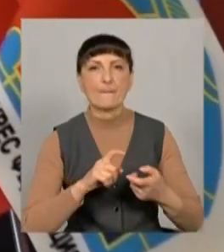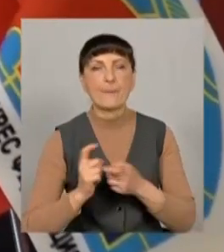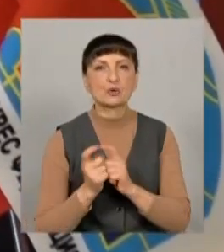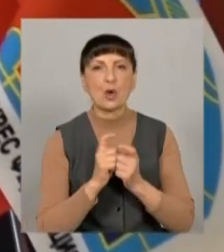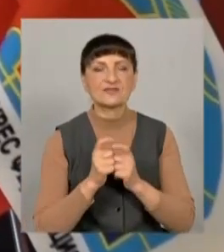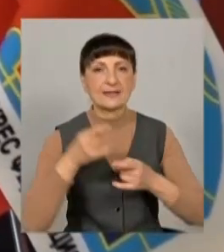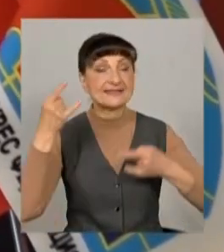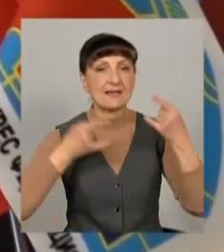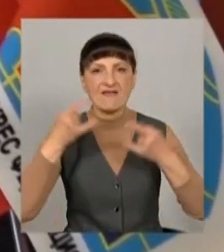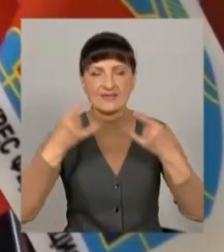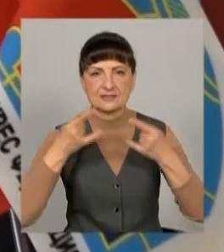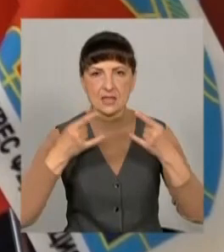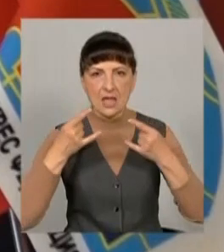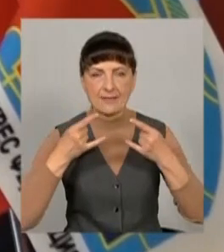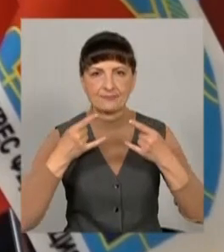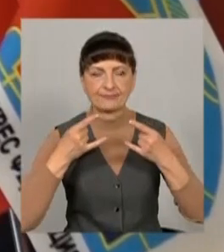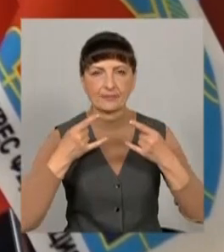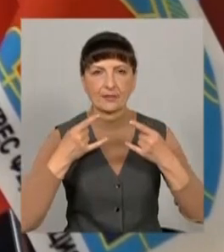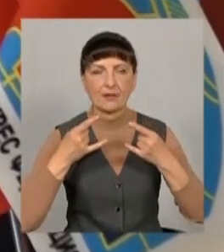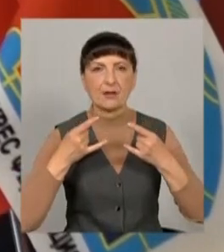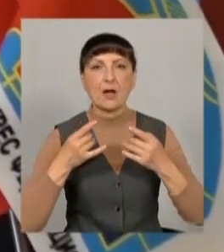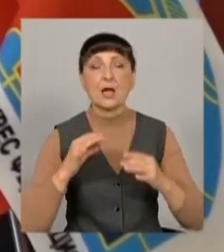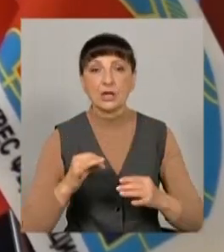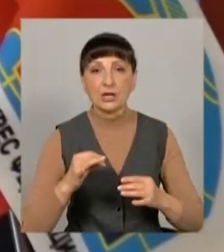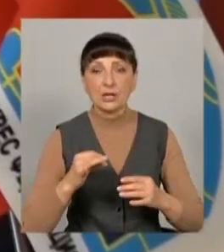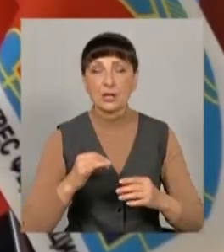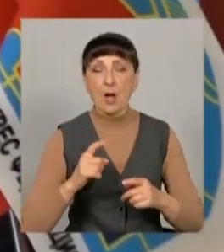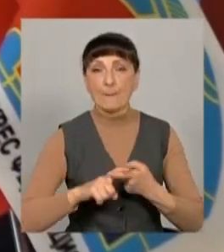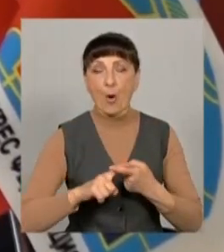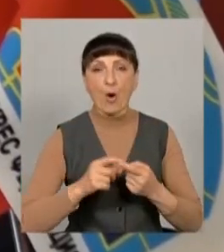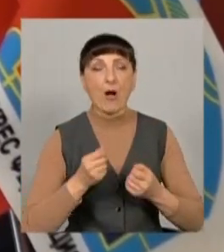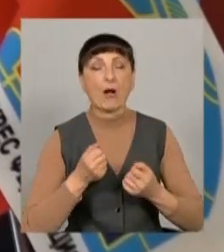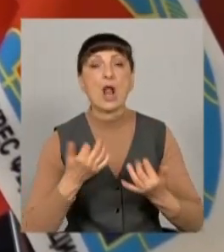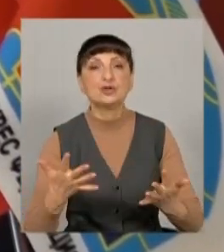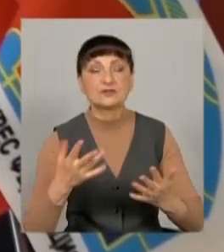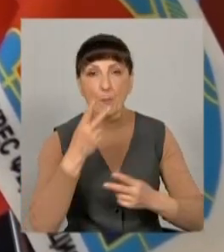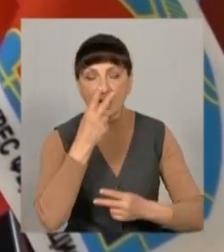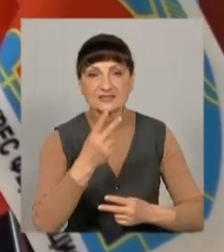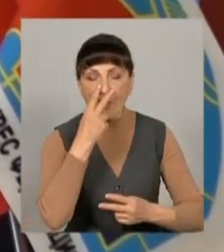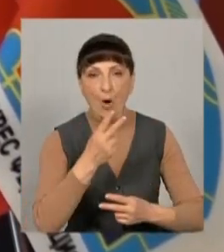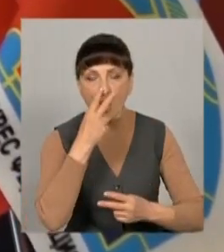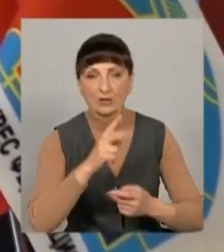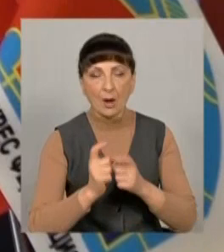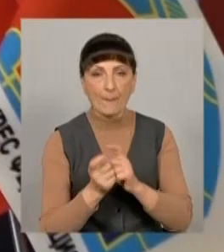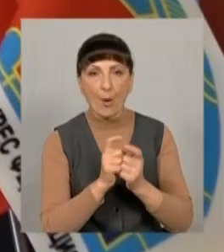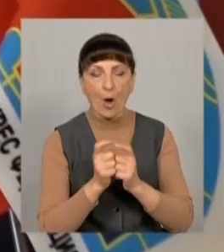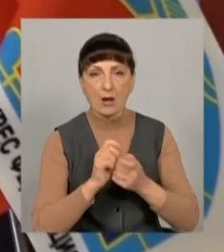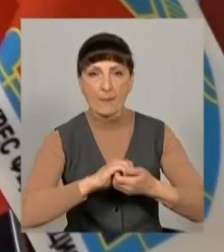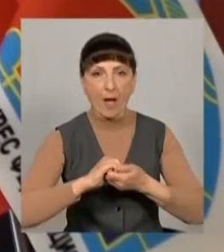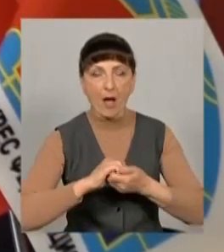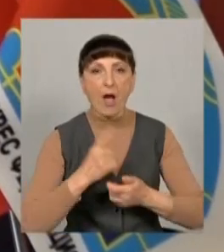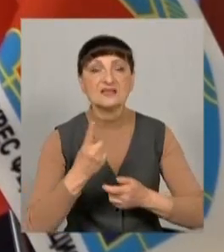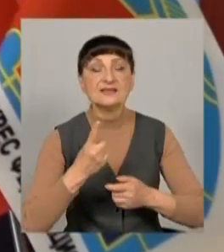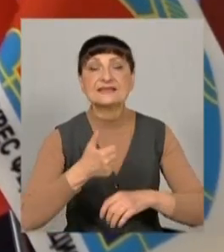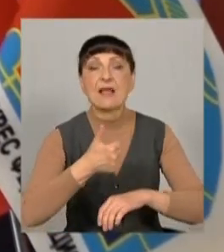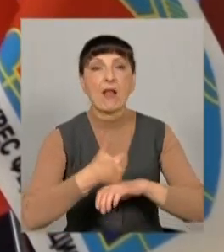телевидение wrestlingtv.ru. И по количеству просмотров контента борцовского один из